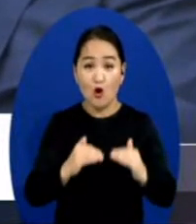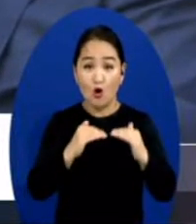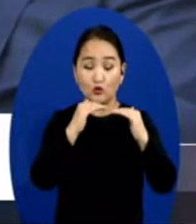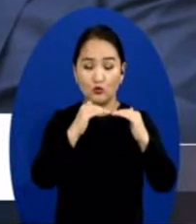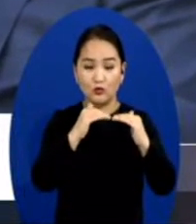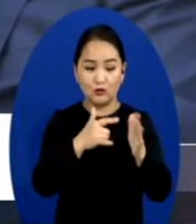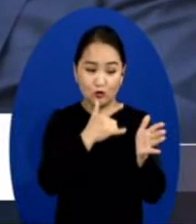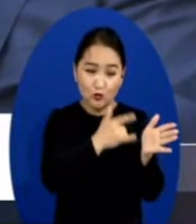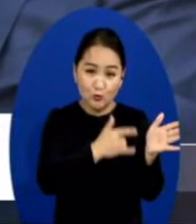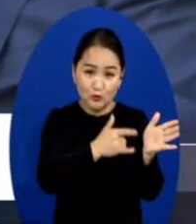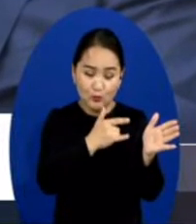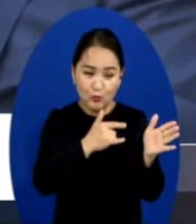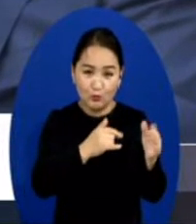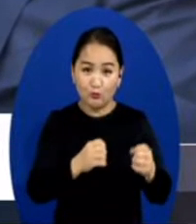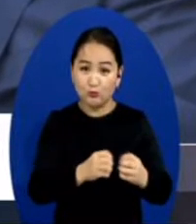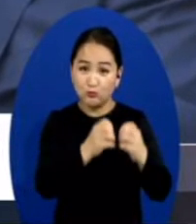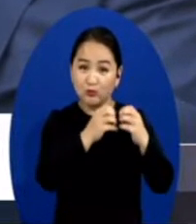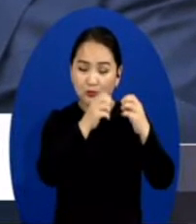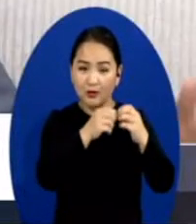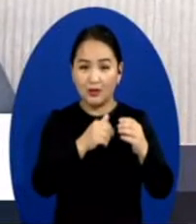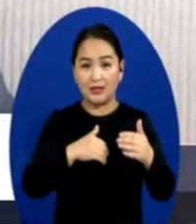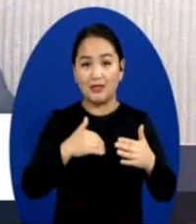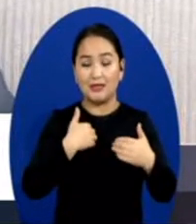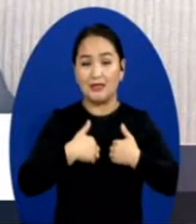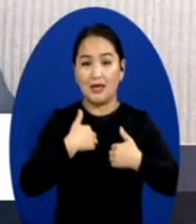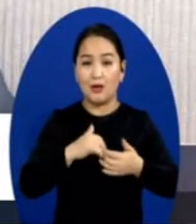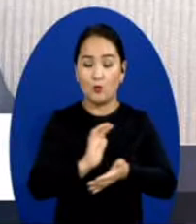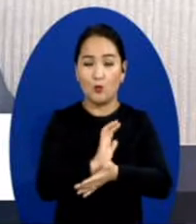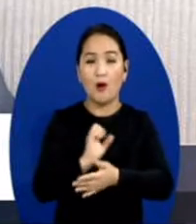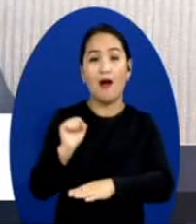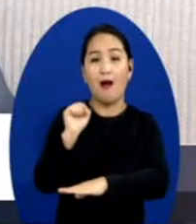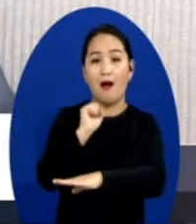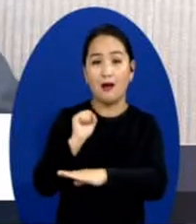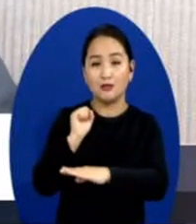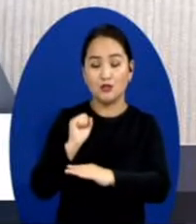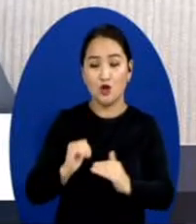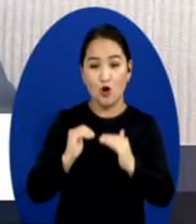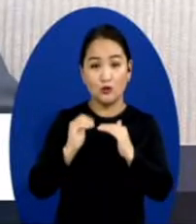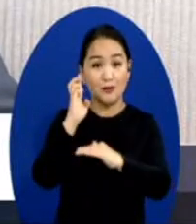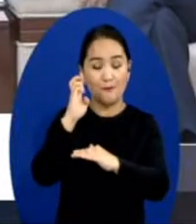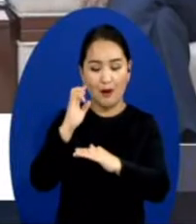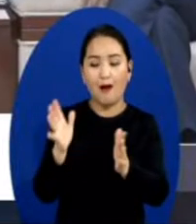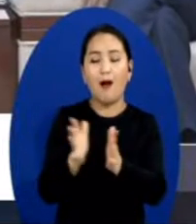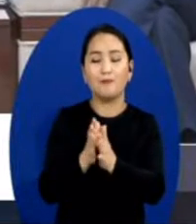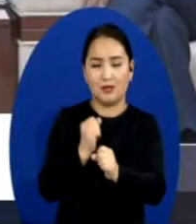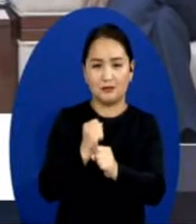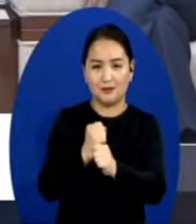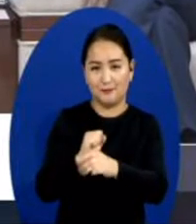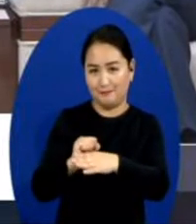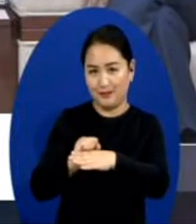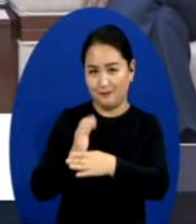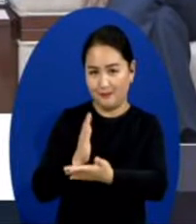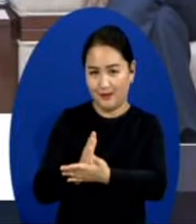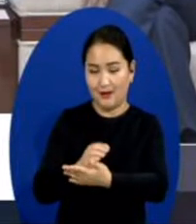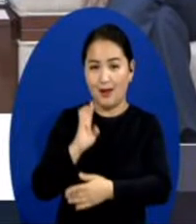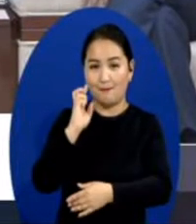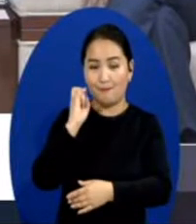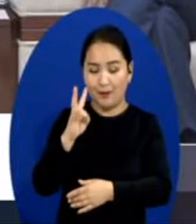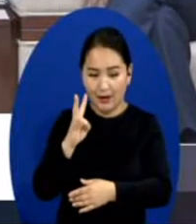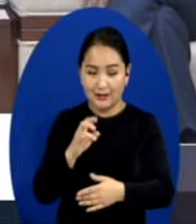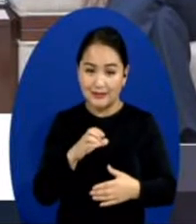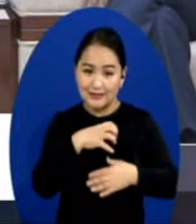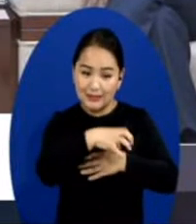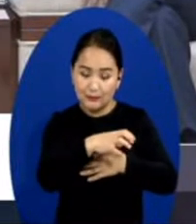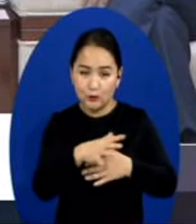дундаа төмөр замын бүтээн байгуулалтыг эрчимжүүлэхэд Ази хөгжлийн банктай хамтран ажиллахад бэлэн байгаа илэрхийлжээ. Үүнээс гадна банкны салбарт